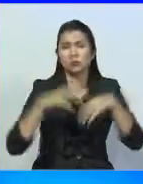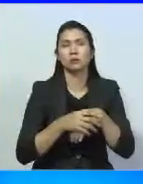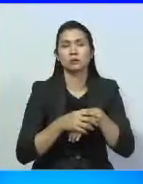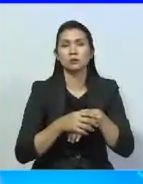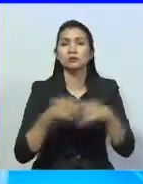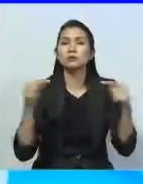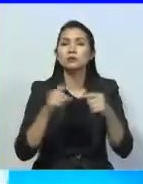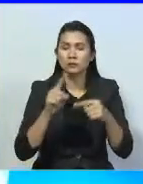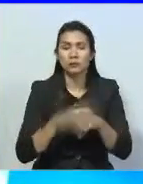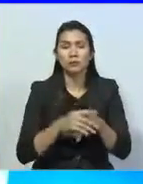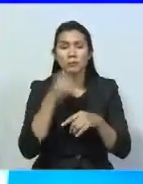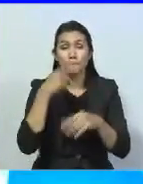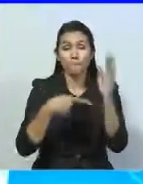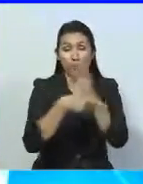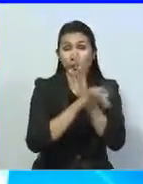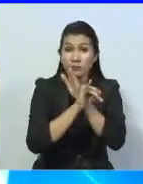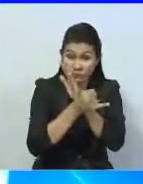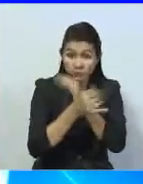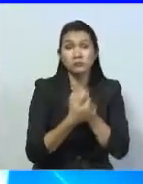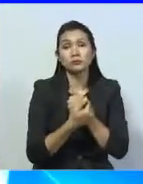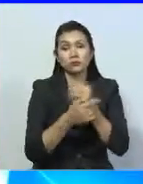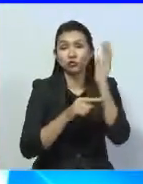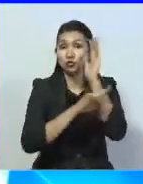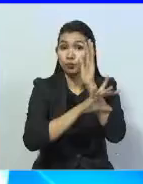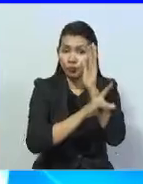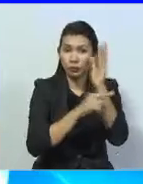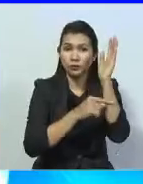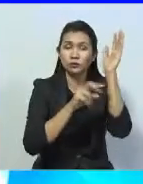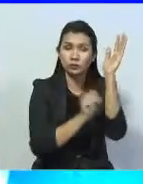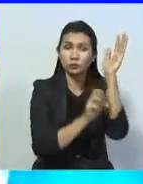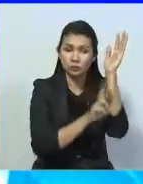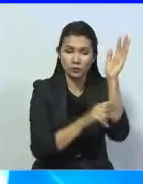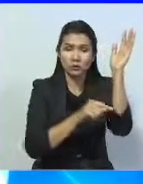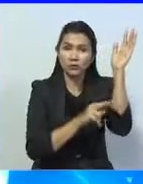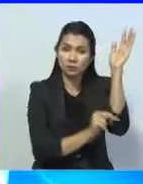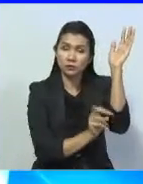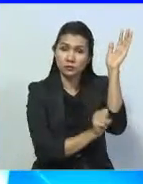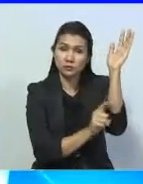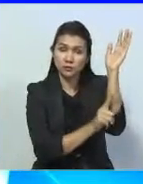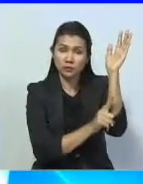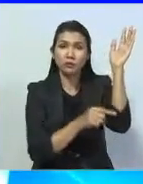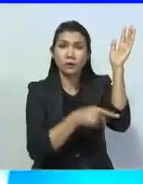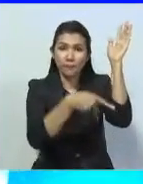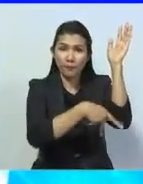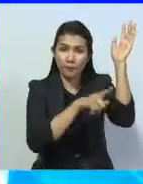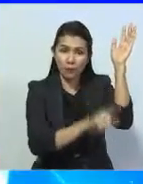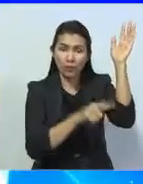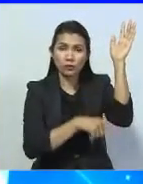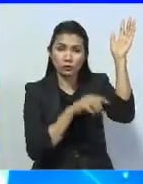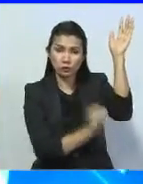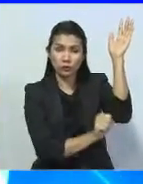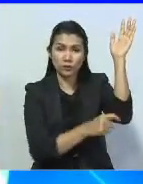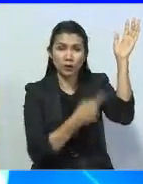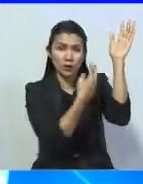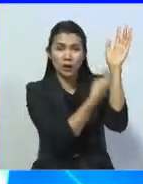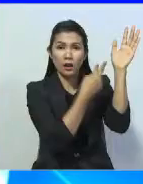ที่ก็คือที่บริเวณจังหวัดประจวบคีรีขันธ์ชุมพรสุราษฎร์ธานีนครศรีธรรมราชพัทลุงสงขลา